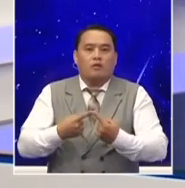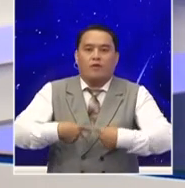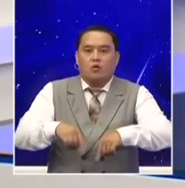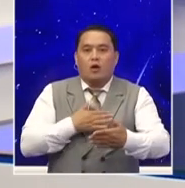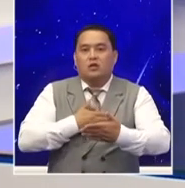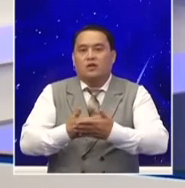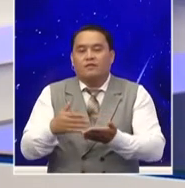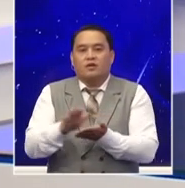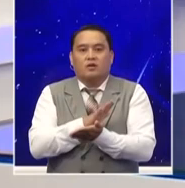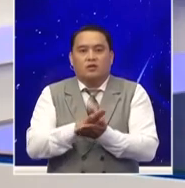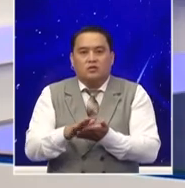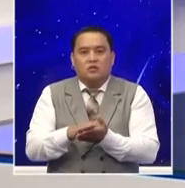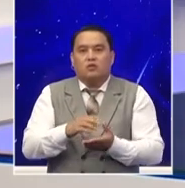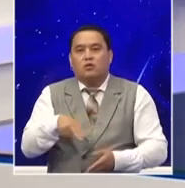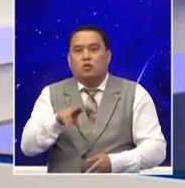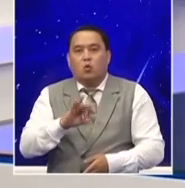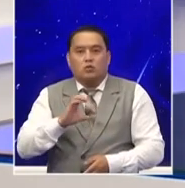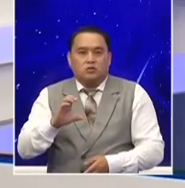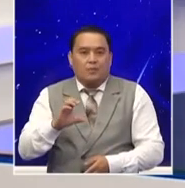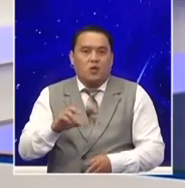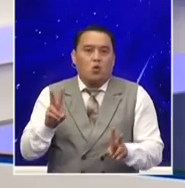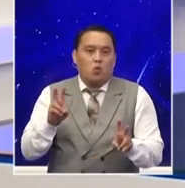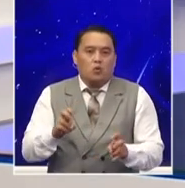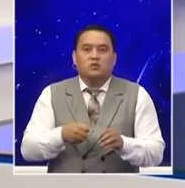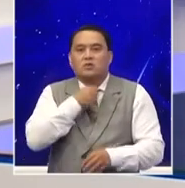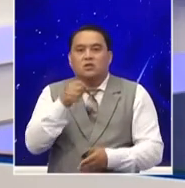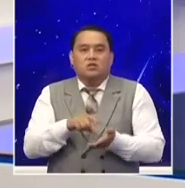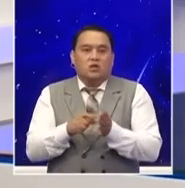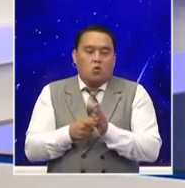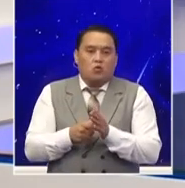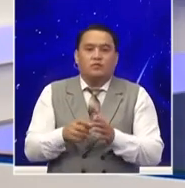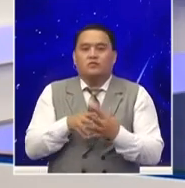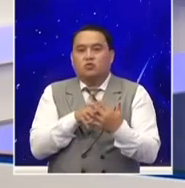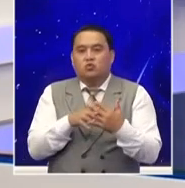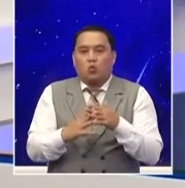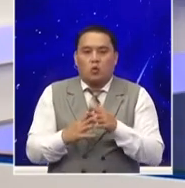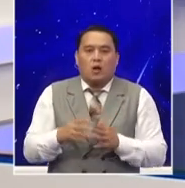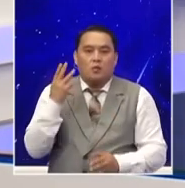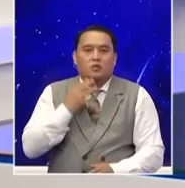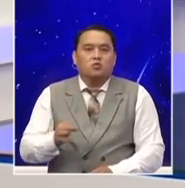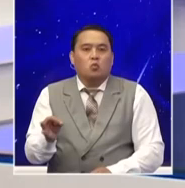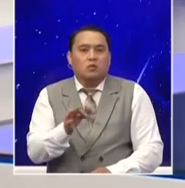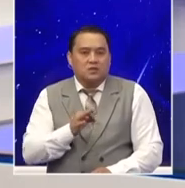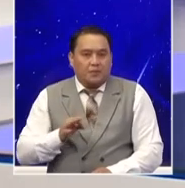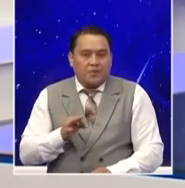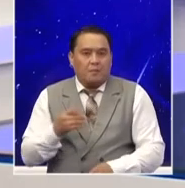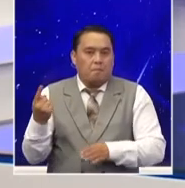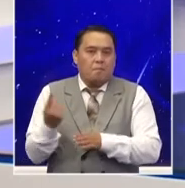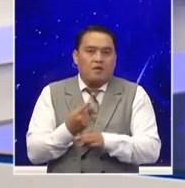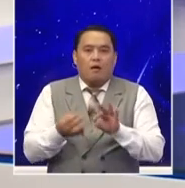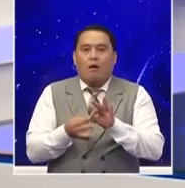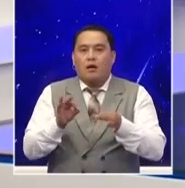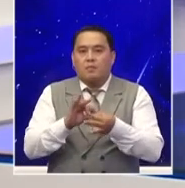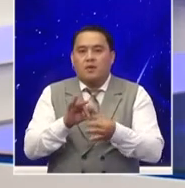организованного волонтерским центром «Доски.кз», смогли учащиеся старших классов сельских школ со всех регионов края ЖТСУ. В первом сезоне